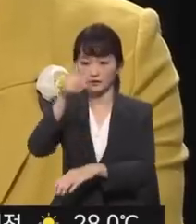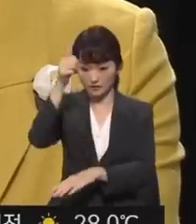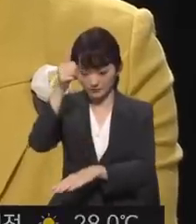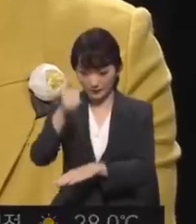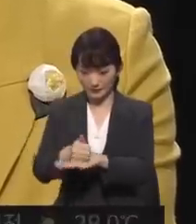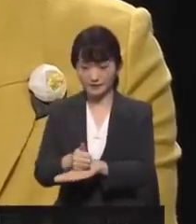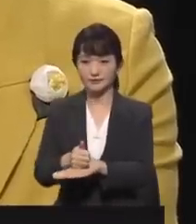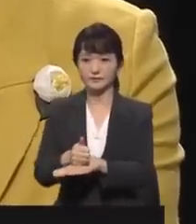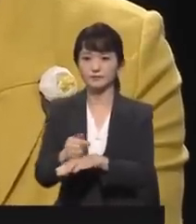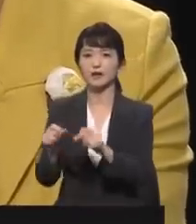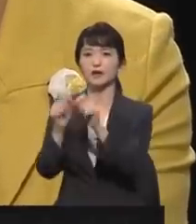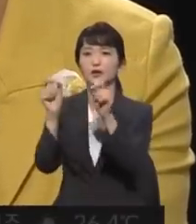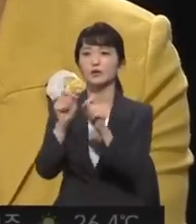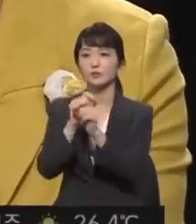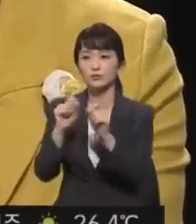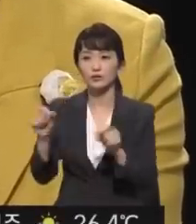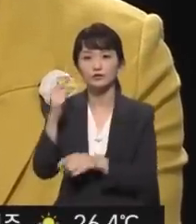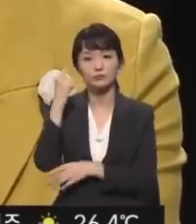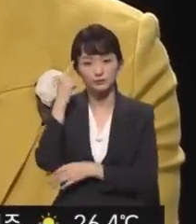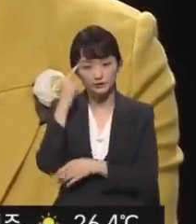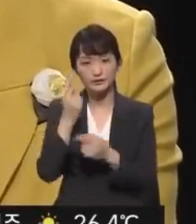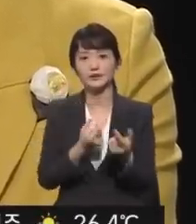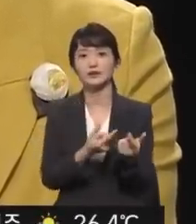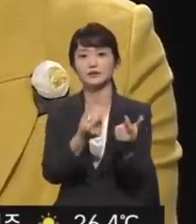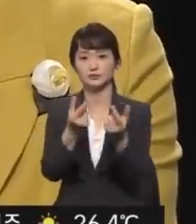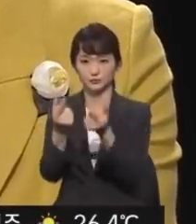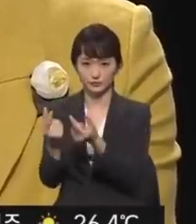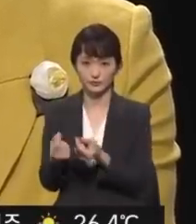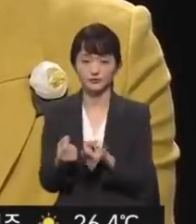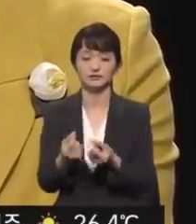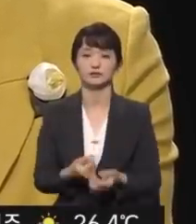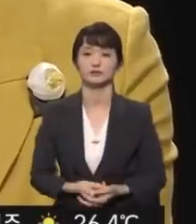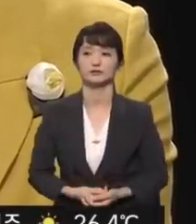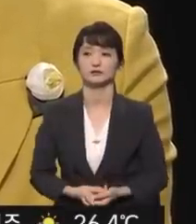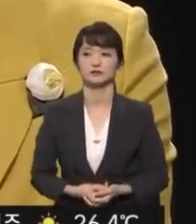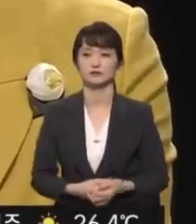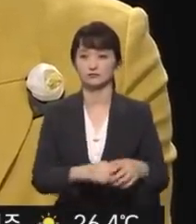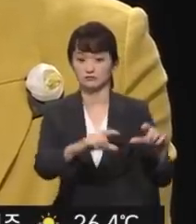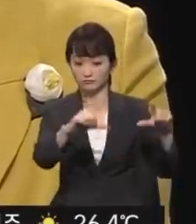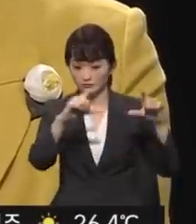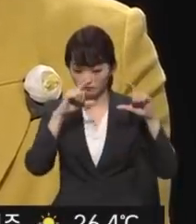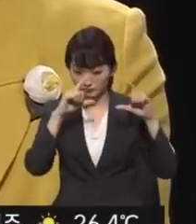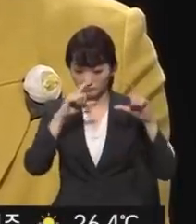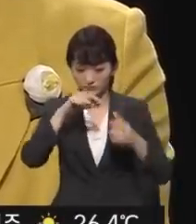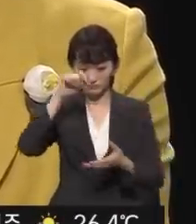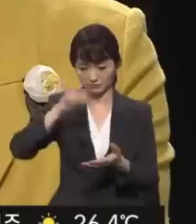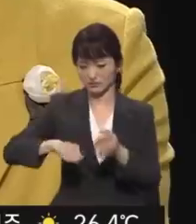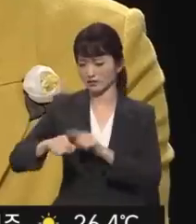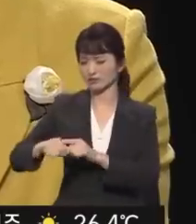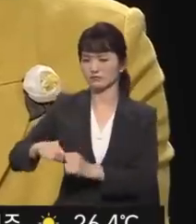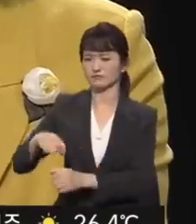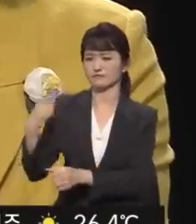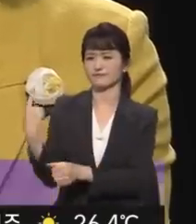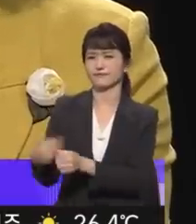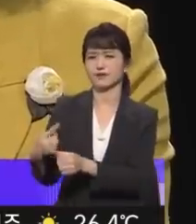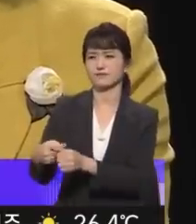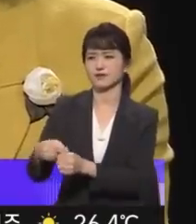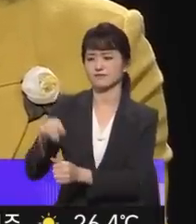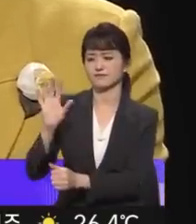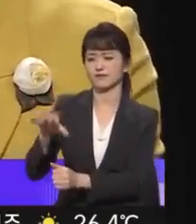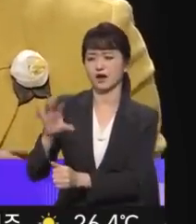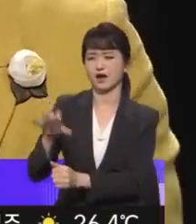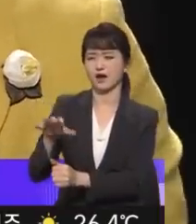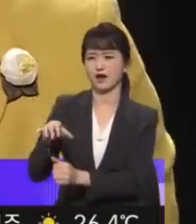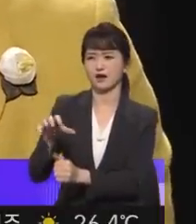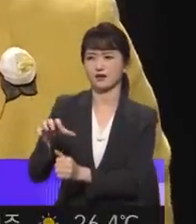그렇게 생각하는 것이 공통된 의견 이었어요 그래서 그 판결에 대해서 판사를 비판하거나 또 과도하게 비방하거나